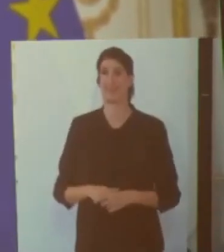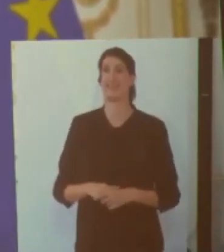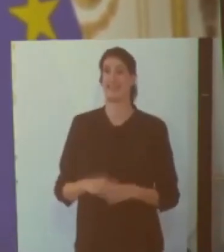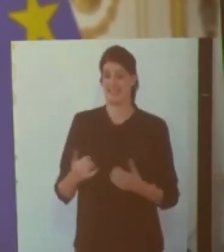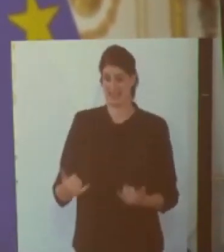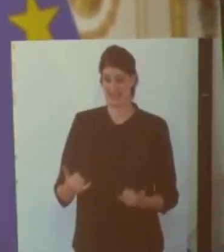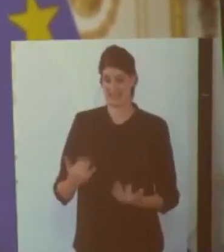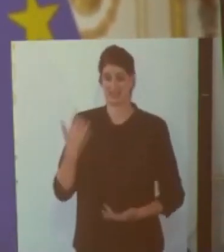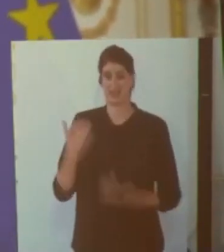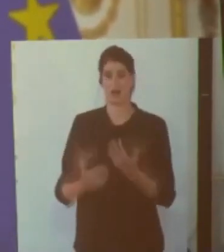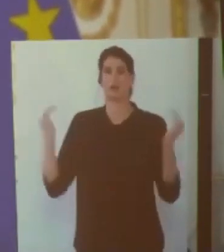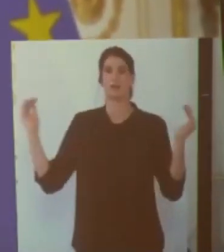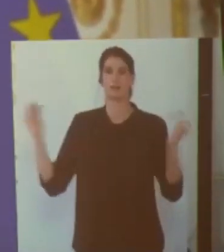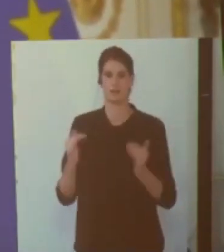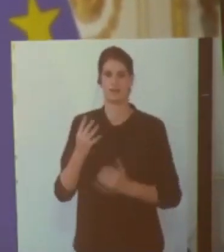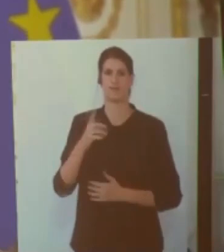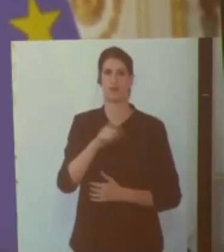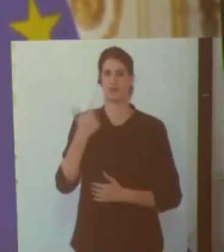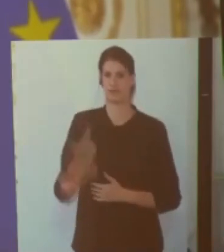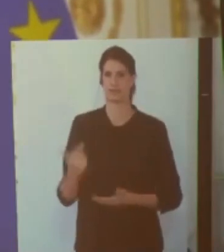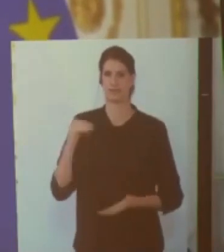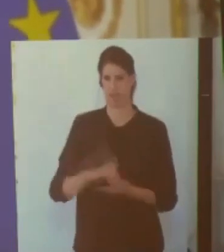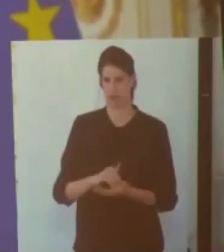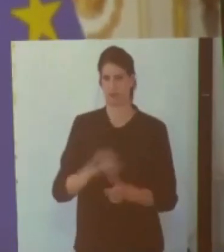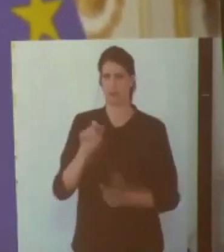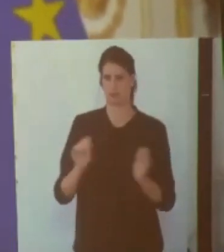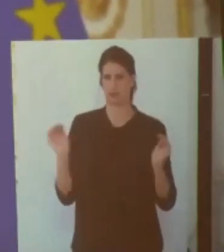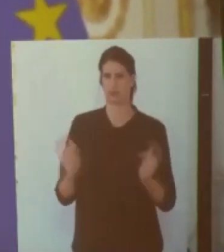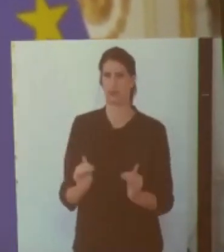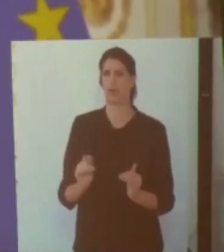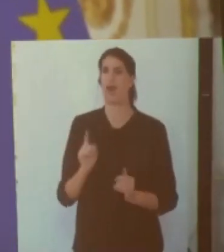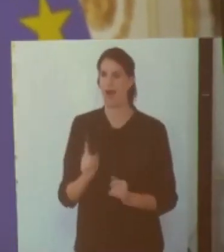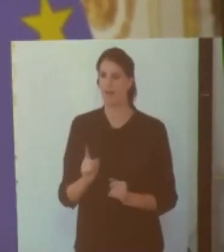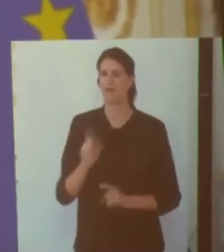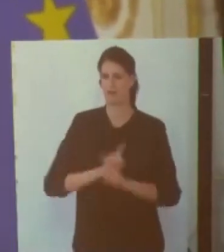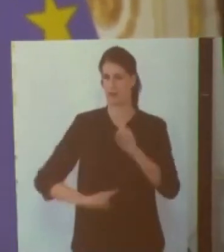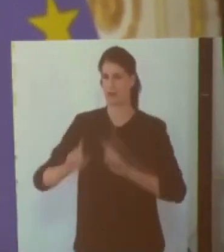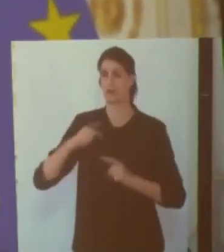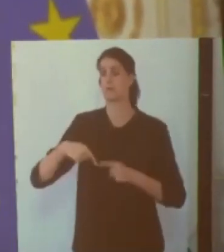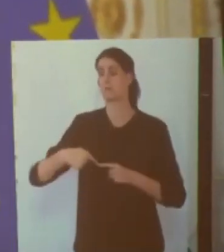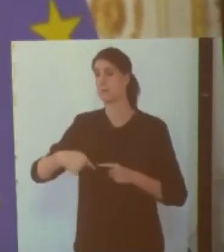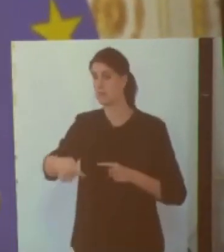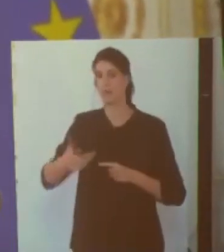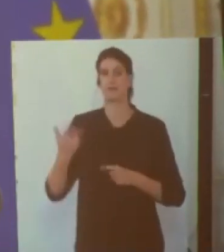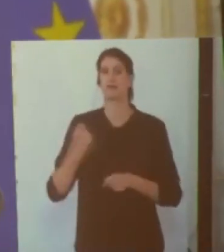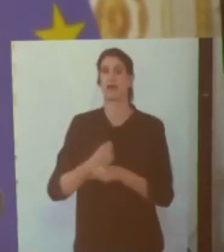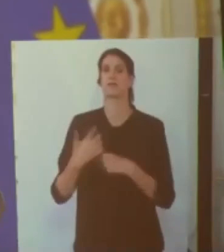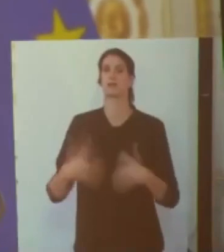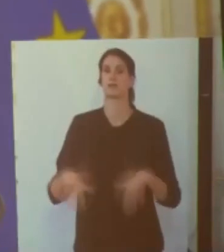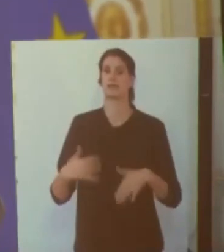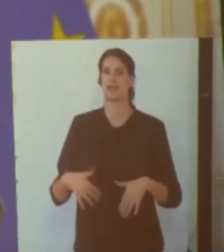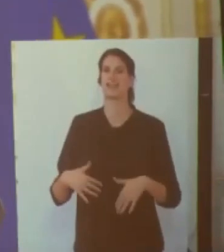auf 420.000 gesunken, aber es ist davon auszugehen, dass in den nächsten Monaten die Arbeitslosigkeit noch